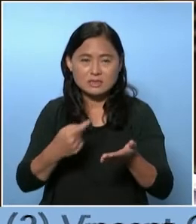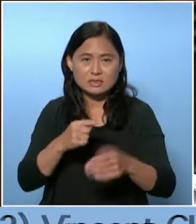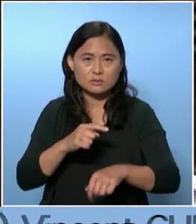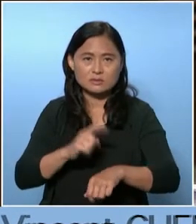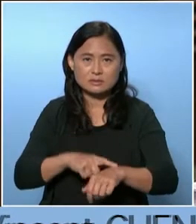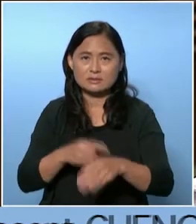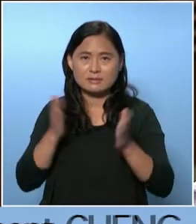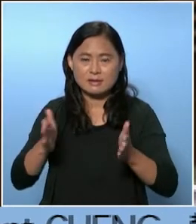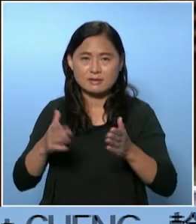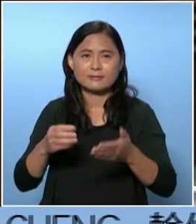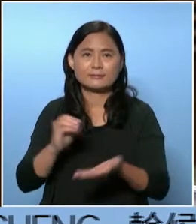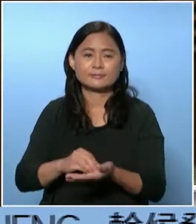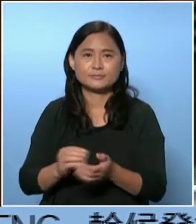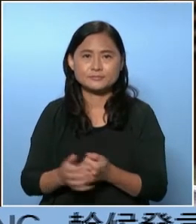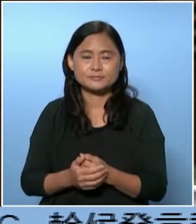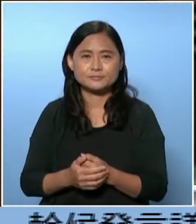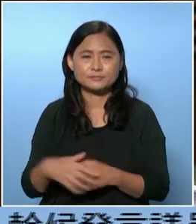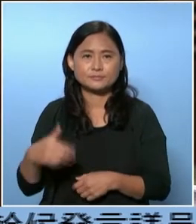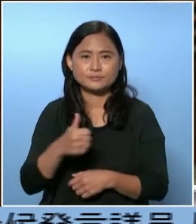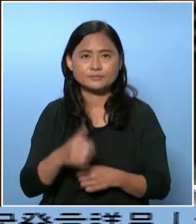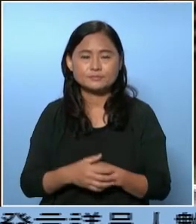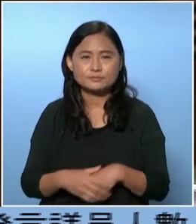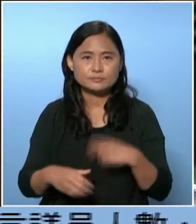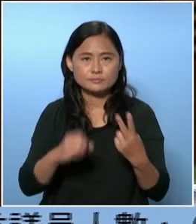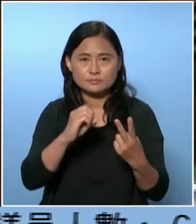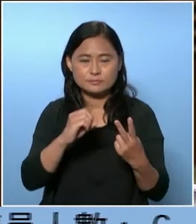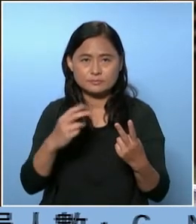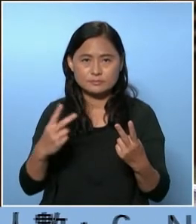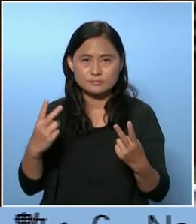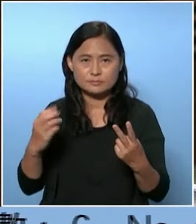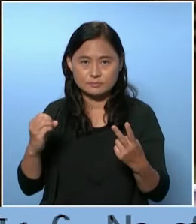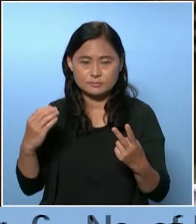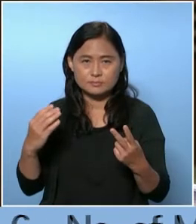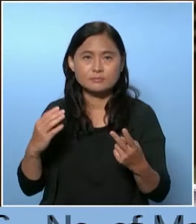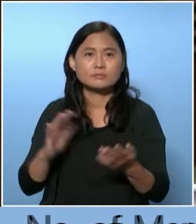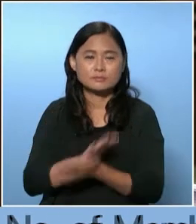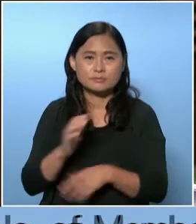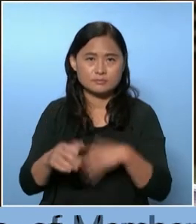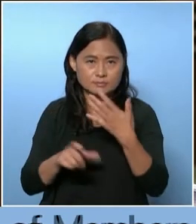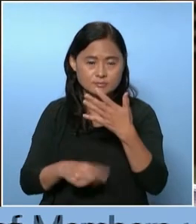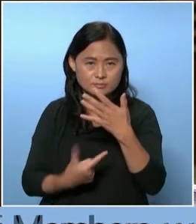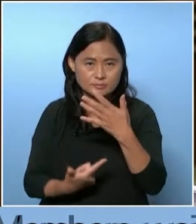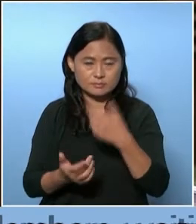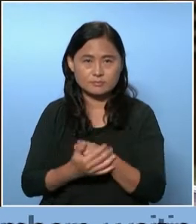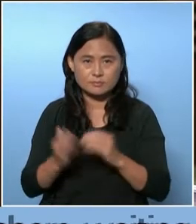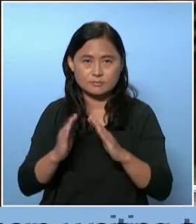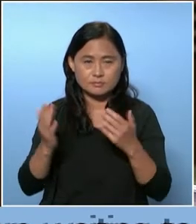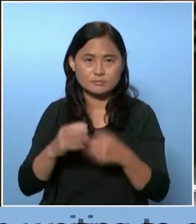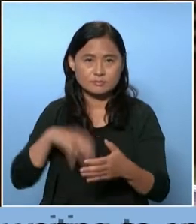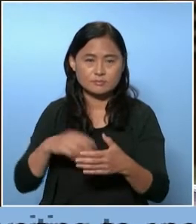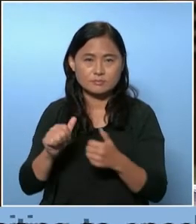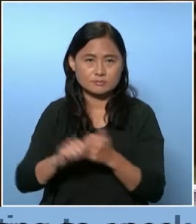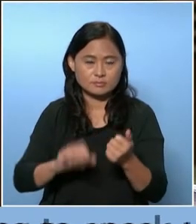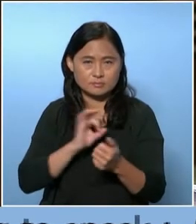定。主席，在2020年5月8日舉行的內務委員會特別會議上，是